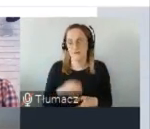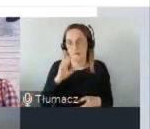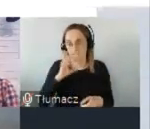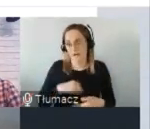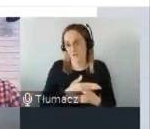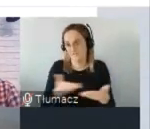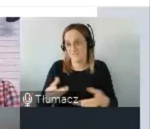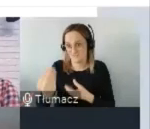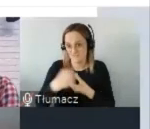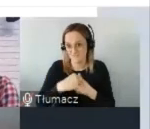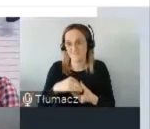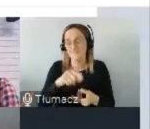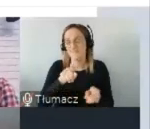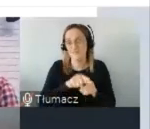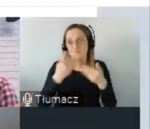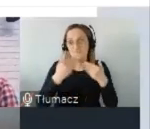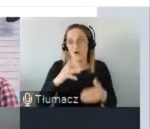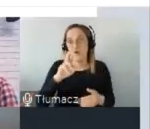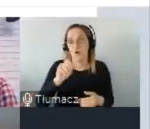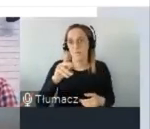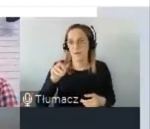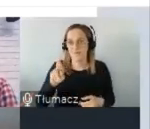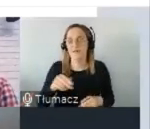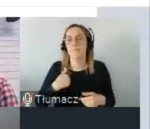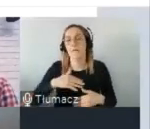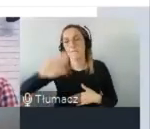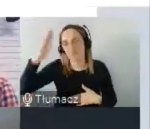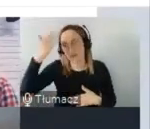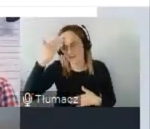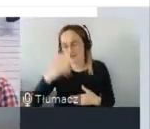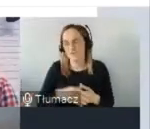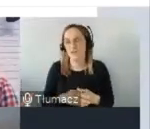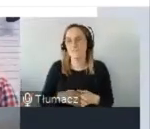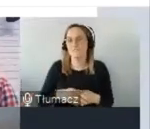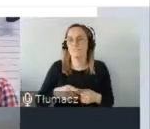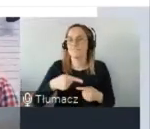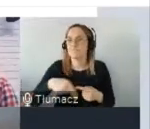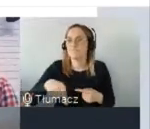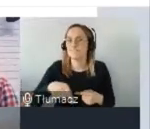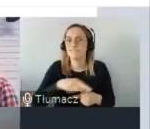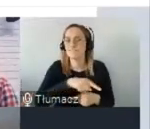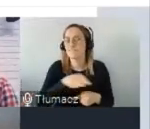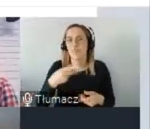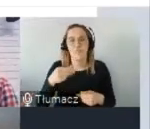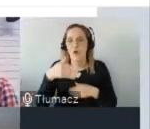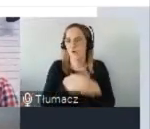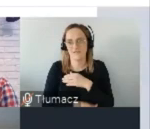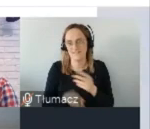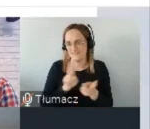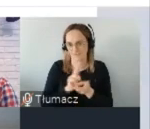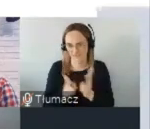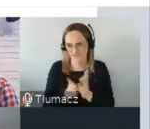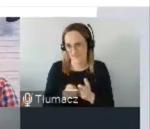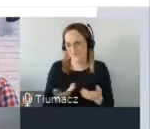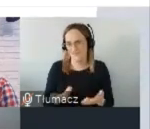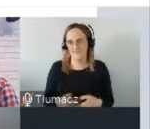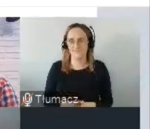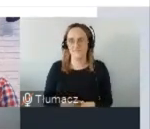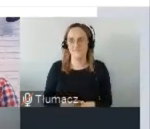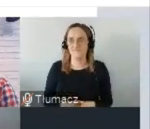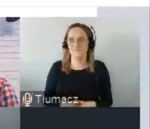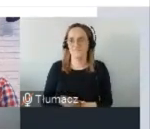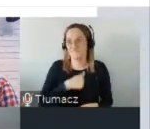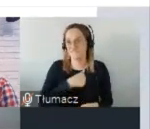za udział, i tobie, Robercie, jeszcze raz bardzo dziękuję. I mam nadzieję i jestem przekonana, że nie jest to ostatnie spotkanie, na którym